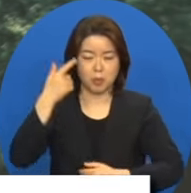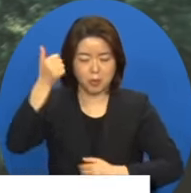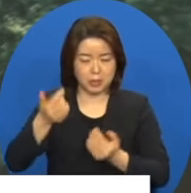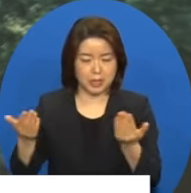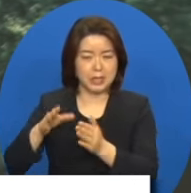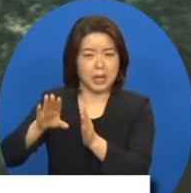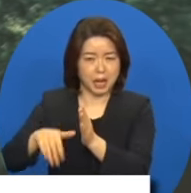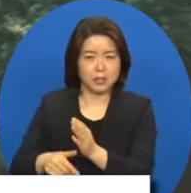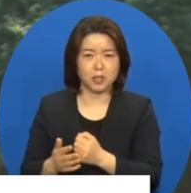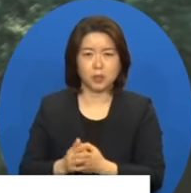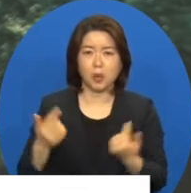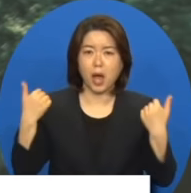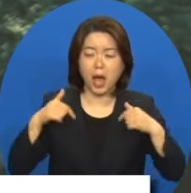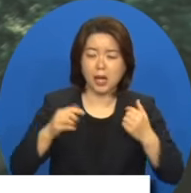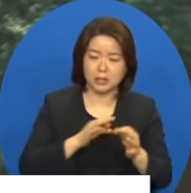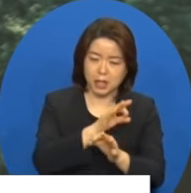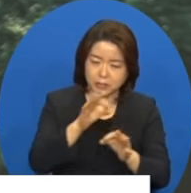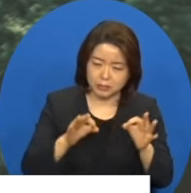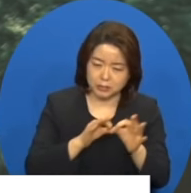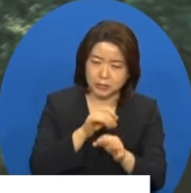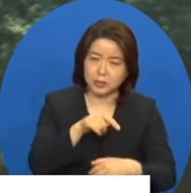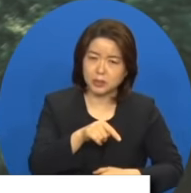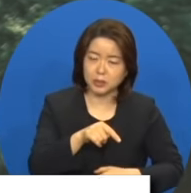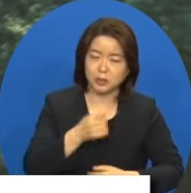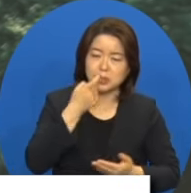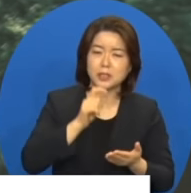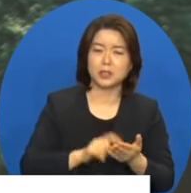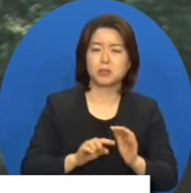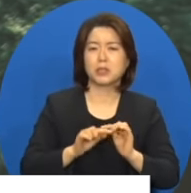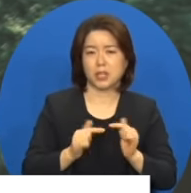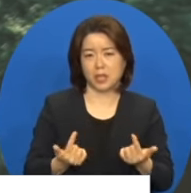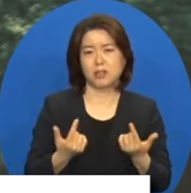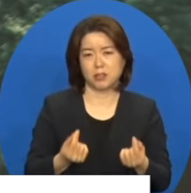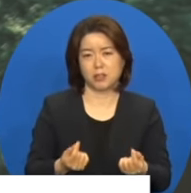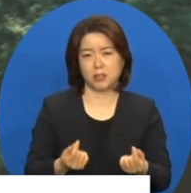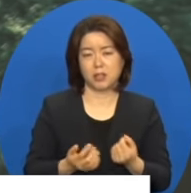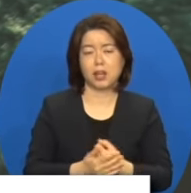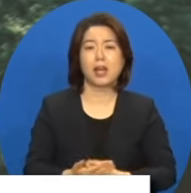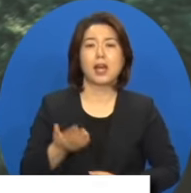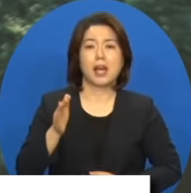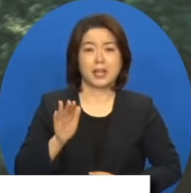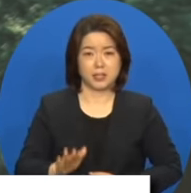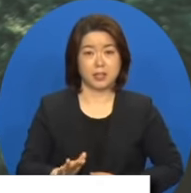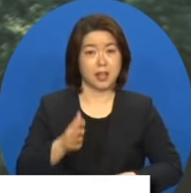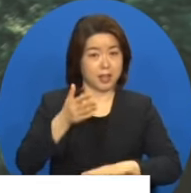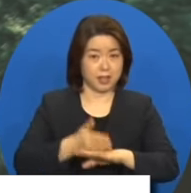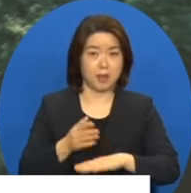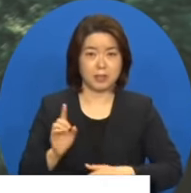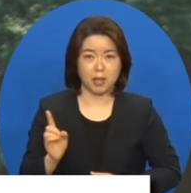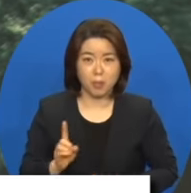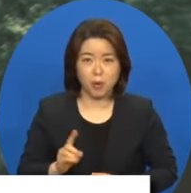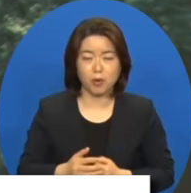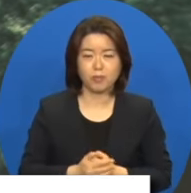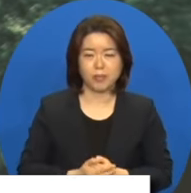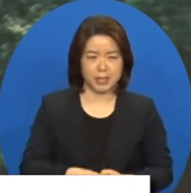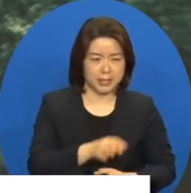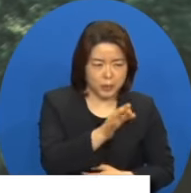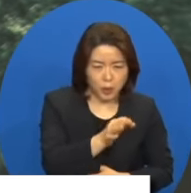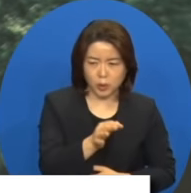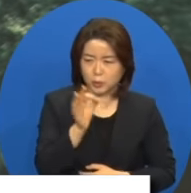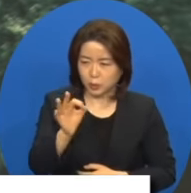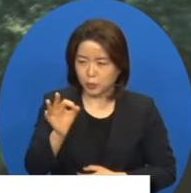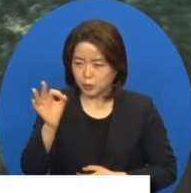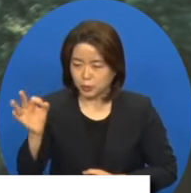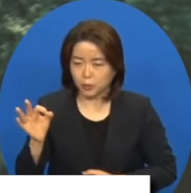때도 항상 재정적으로 쉽지 않은 삶을 살았습니다. 그런데 감사한 것은 돈돈하고